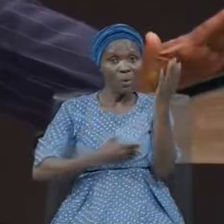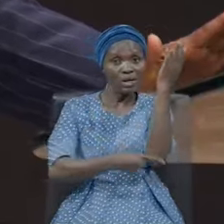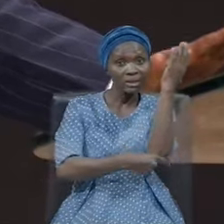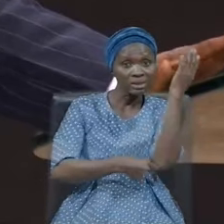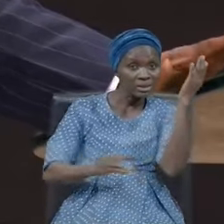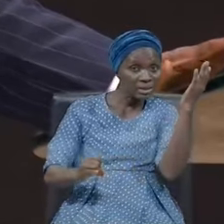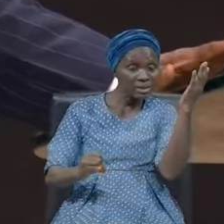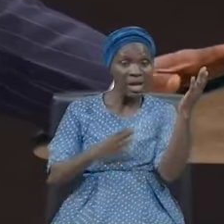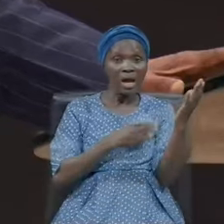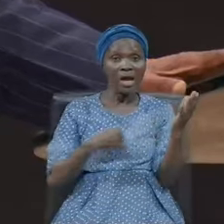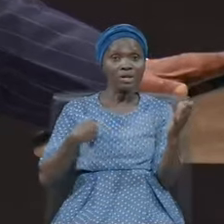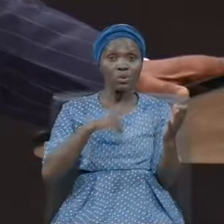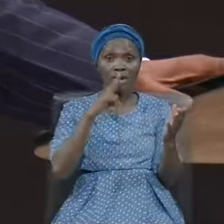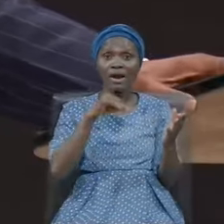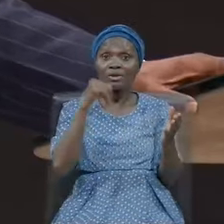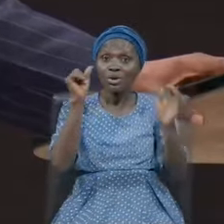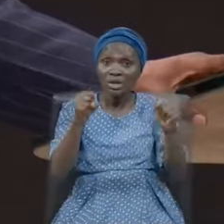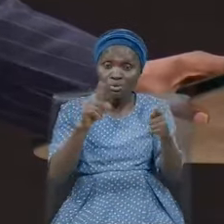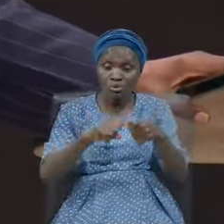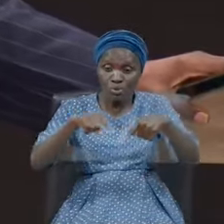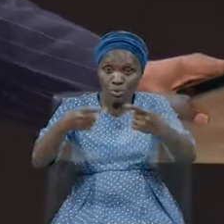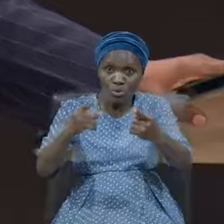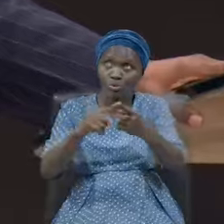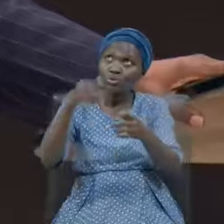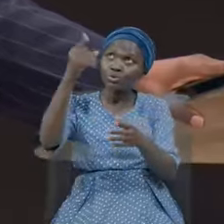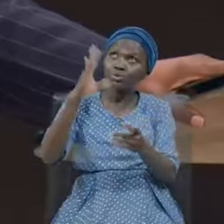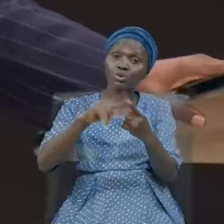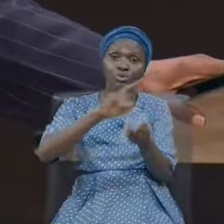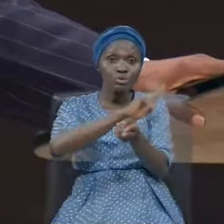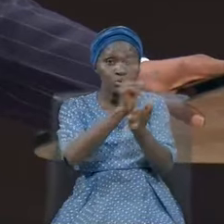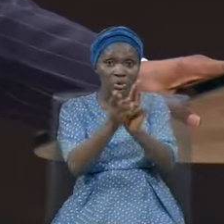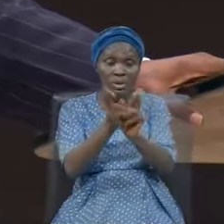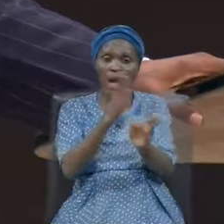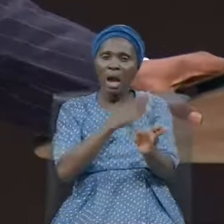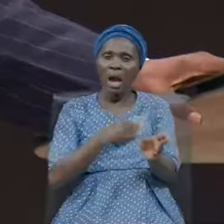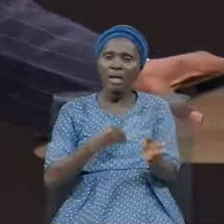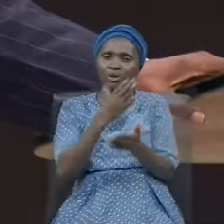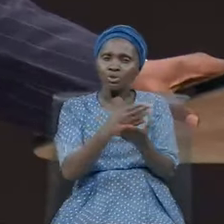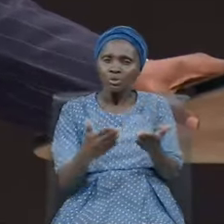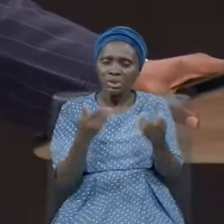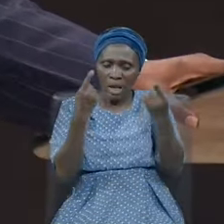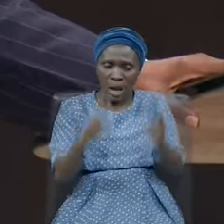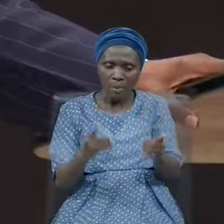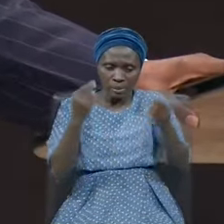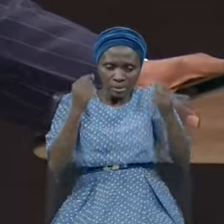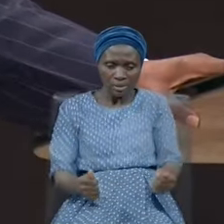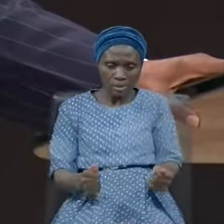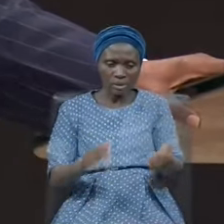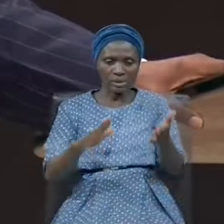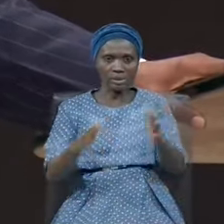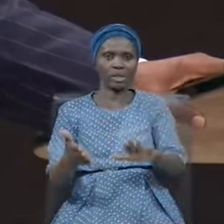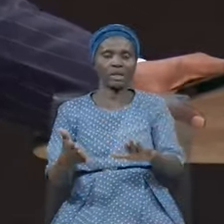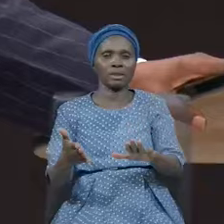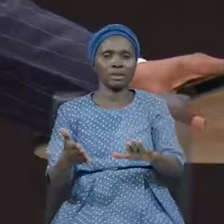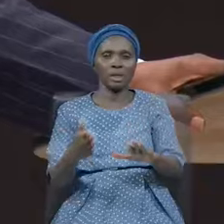vol, on n'était pas en mesure d'aller vers Dieu pour se repentir. Quelque chose arrive soudainement et puis on est parti.